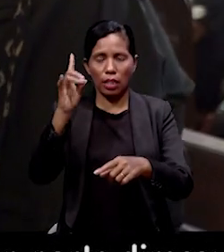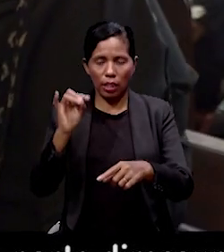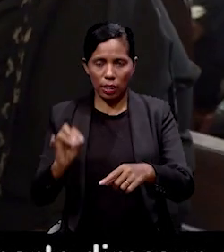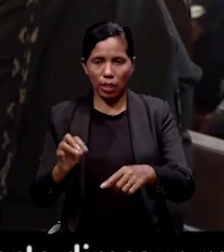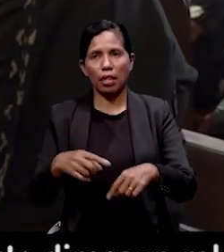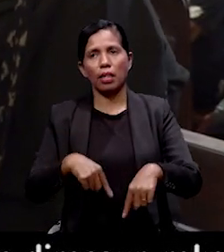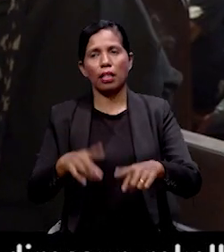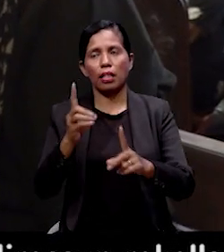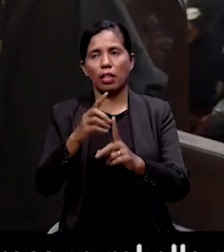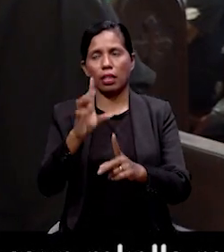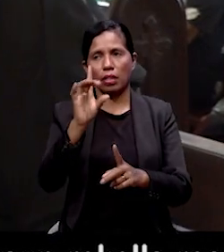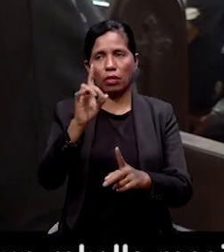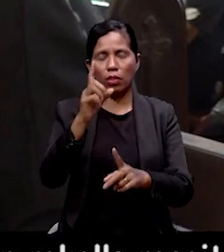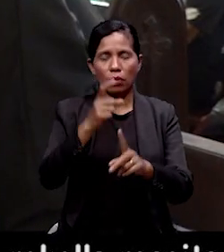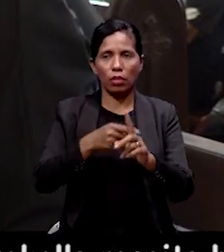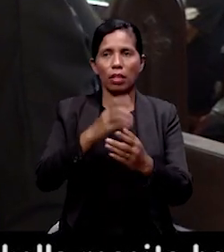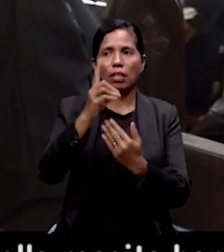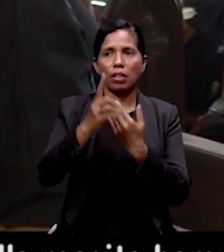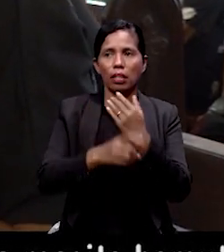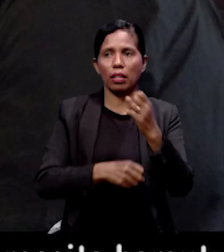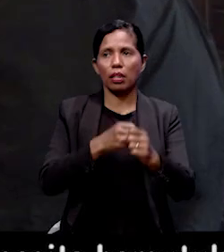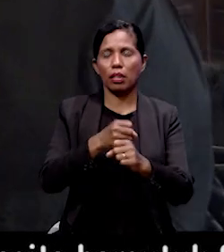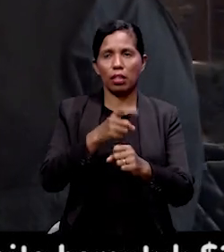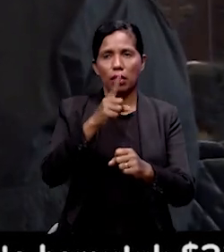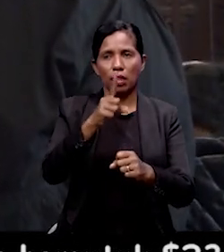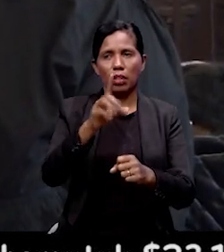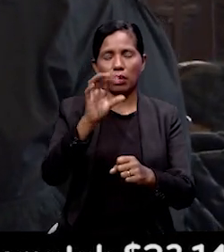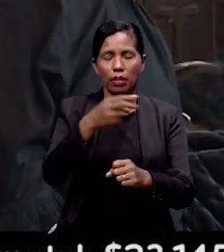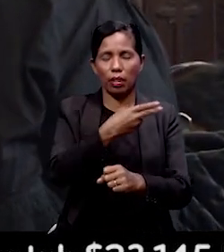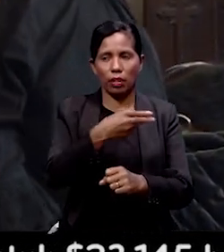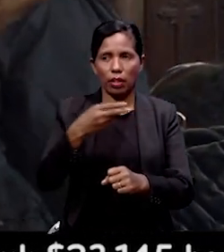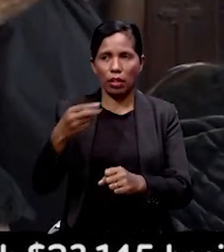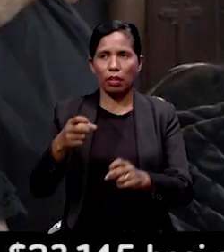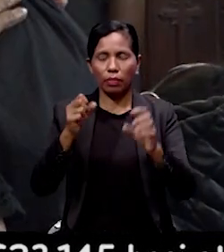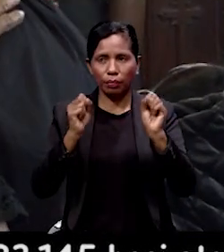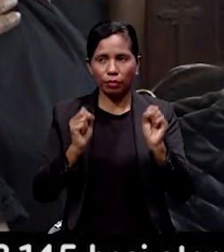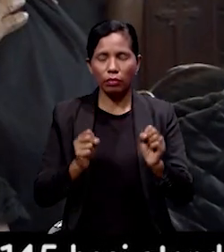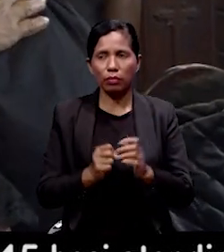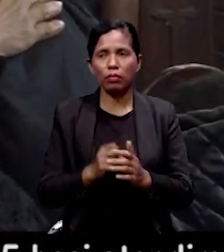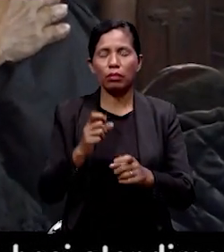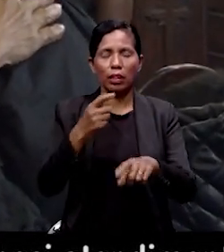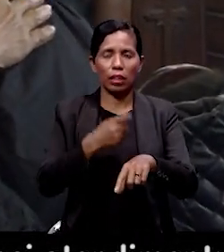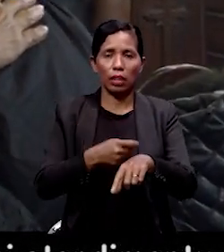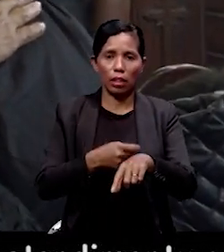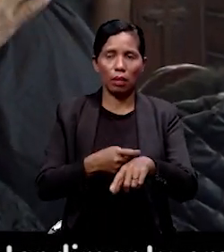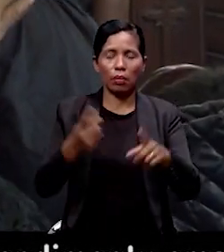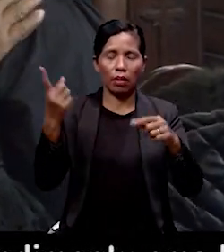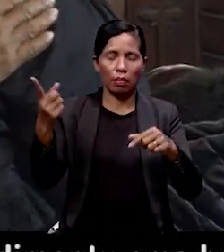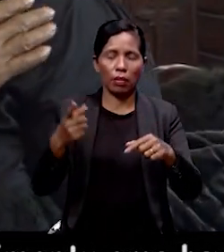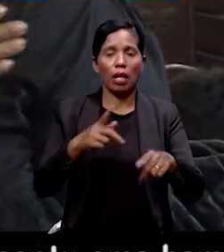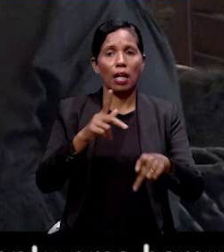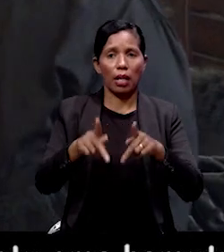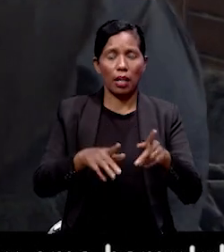fulan dezembro tinang rihung ida atu sia hitunulu resing lima Indonesia invade Dili. Iha tempo neba, saudoso